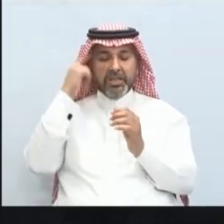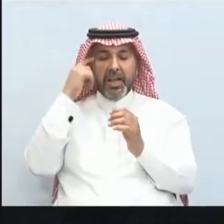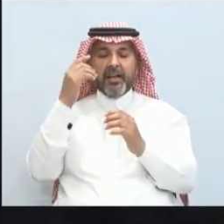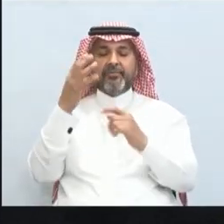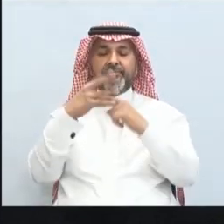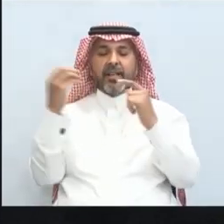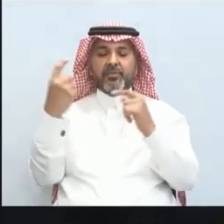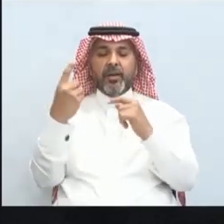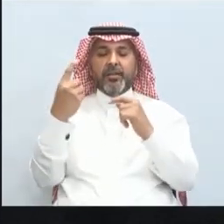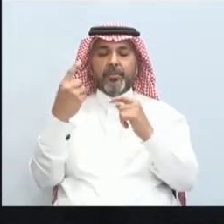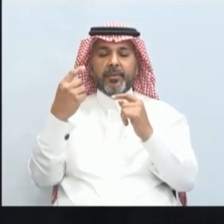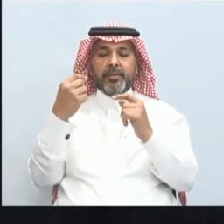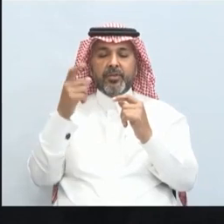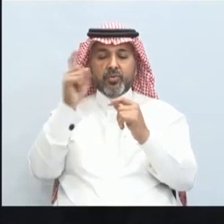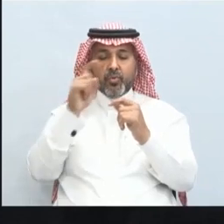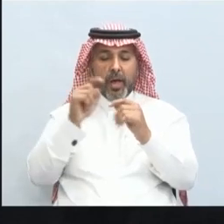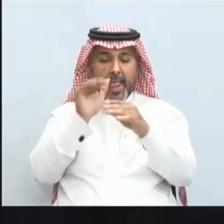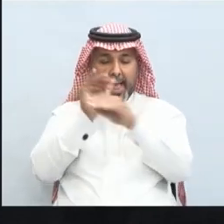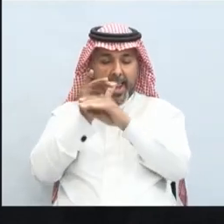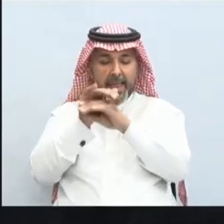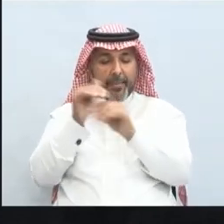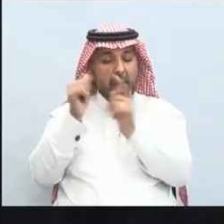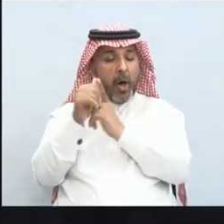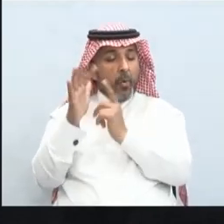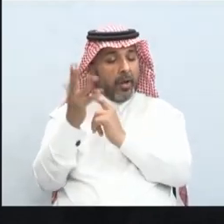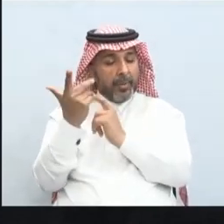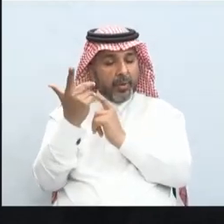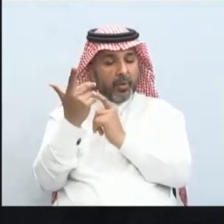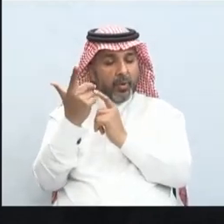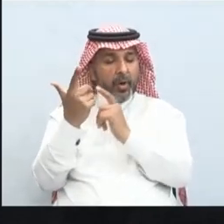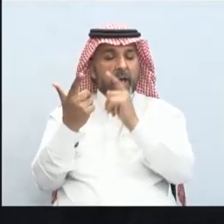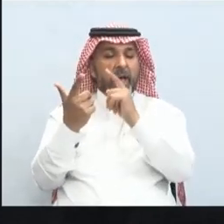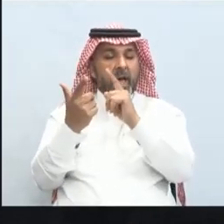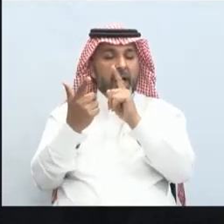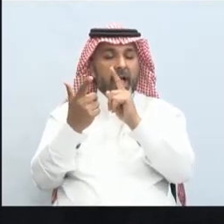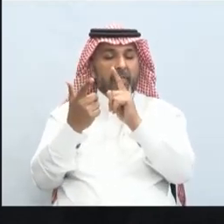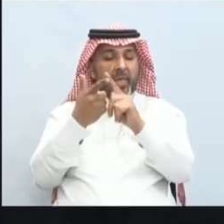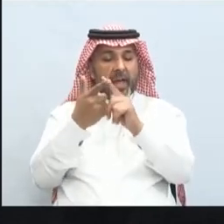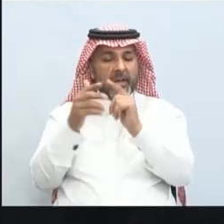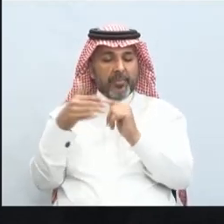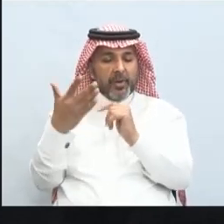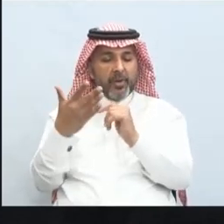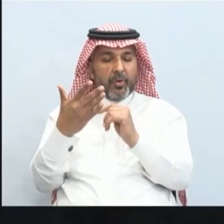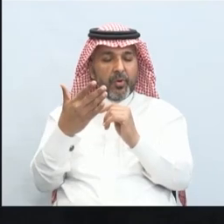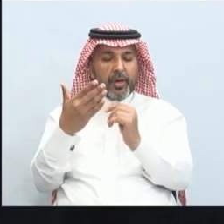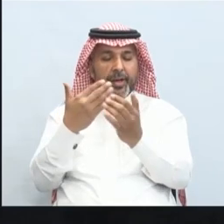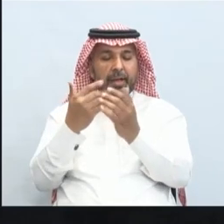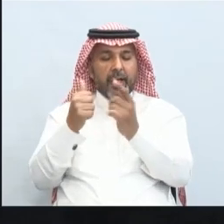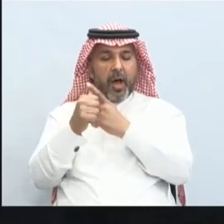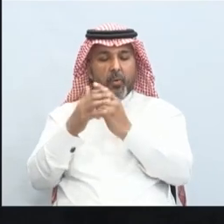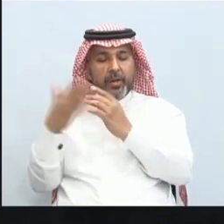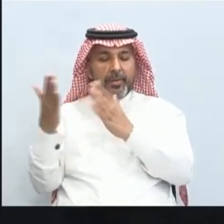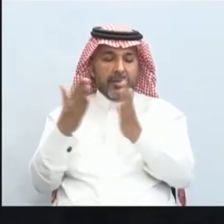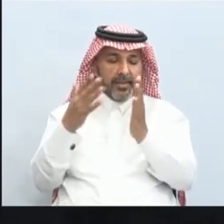احدد نقطه مرجعيه وبالتالي ينقص العدد واحد ينقص العدد واحد لكن اذا في عندي نقطه مرجعيه في السؤال اذا راح يكون